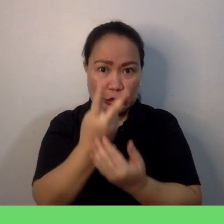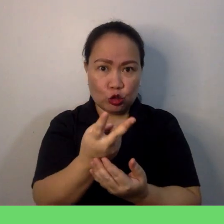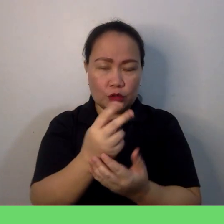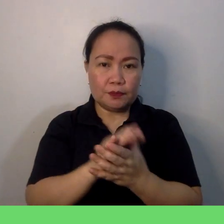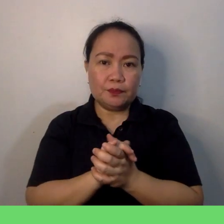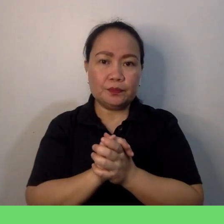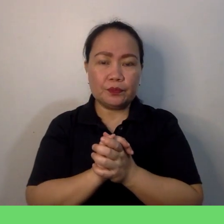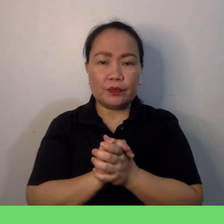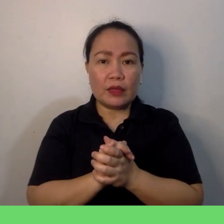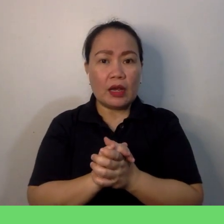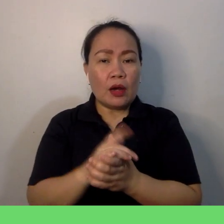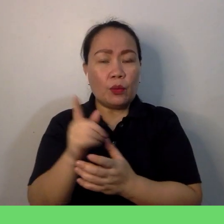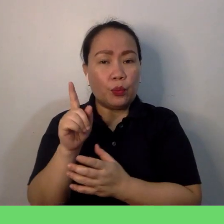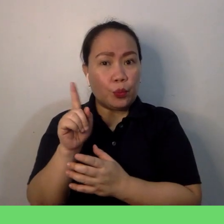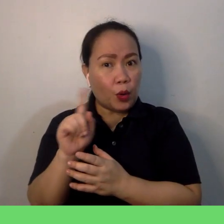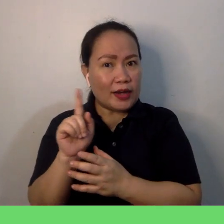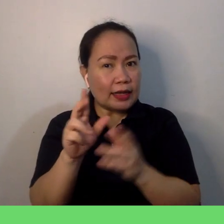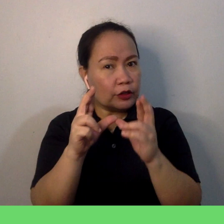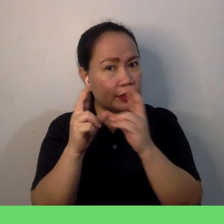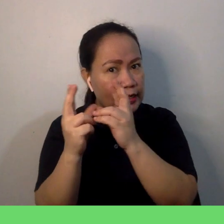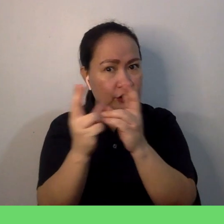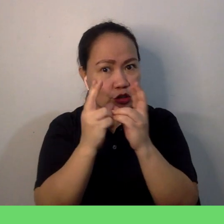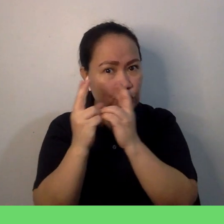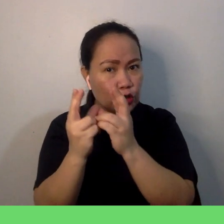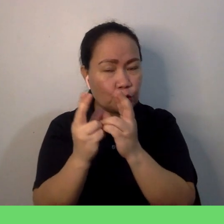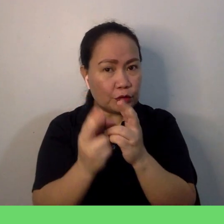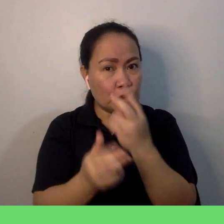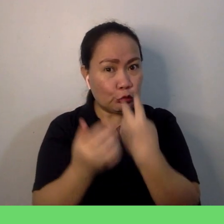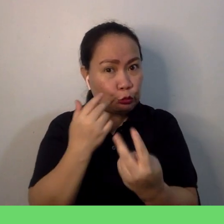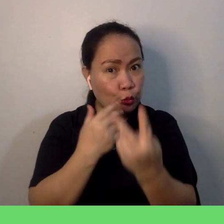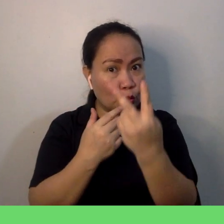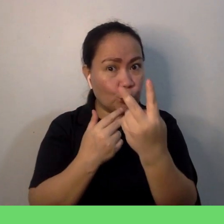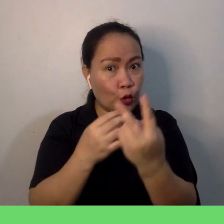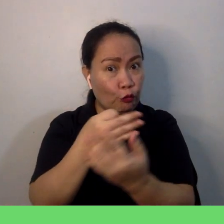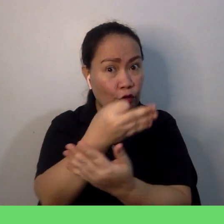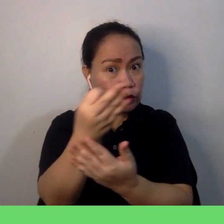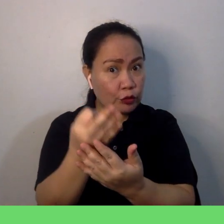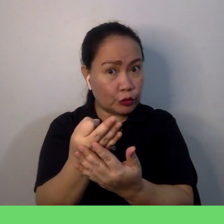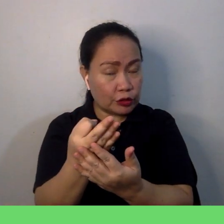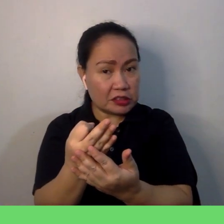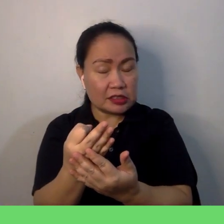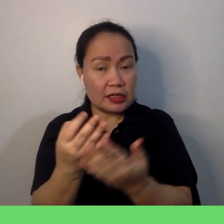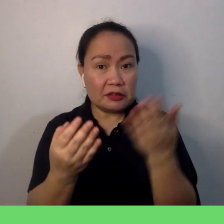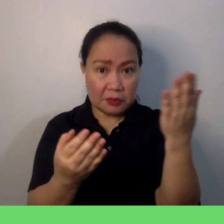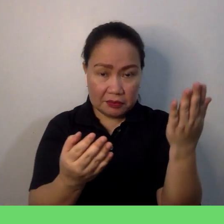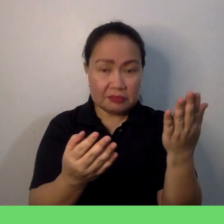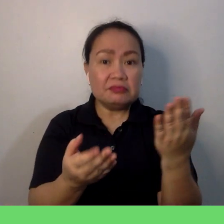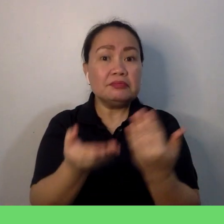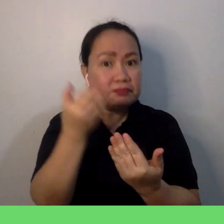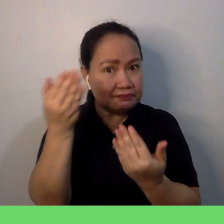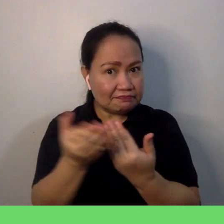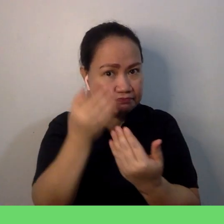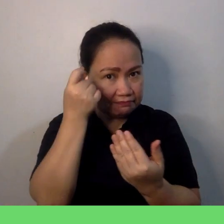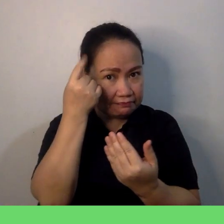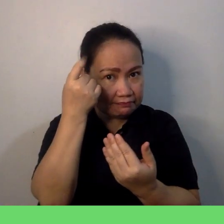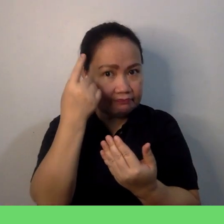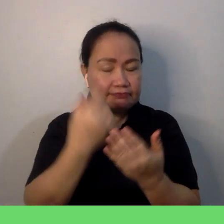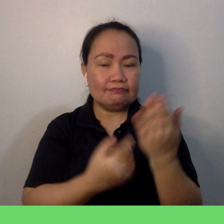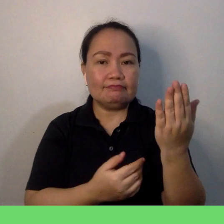comparison o ano bang relationship nitong dalawang to doon sa nauna. So, mas mabilis nating